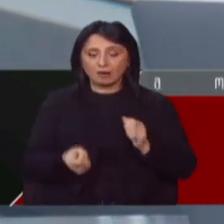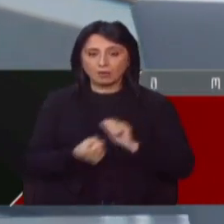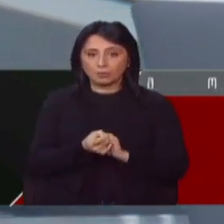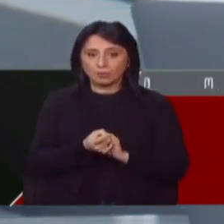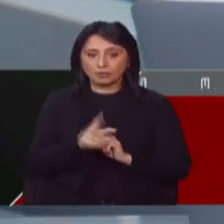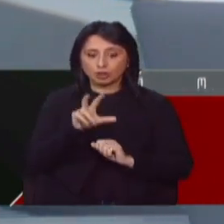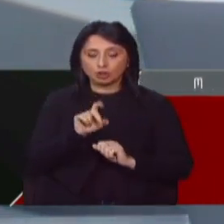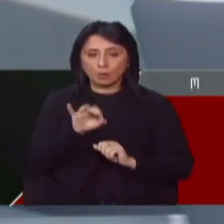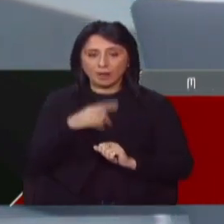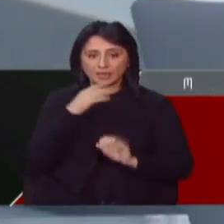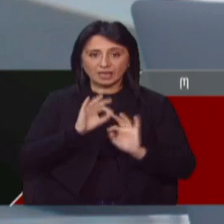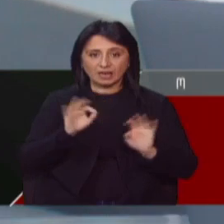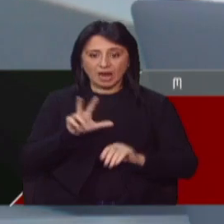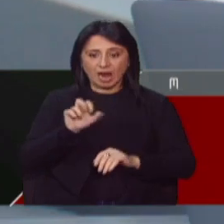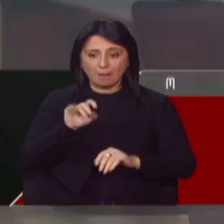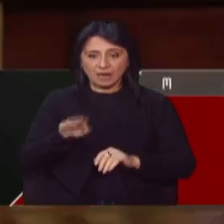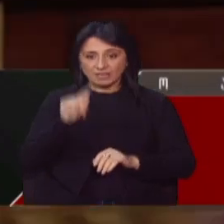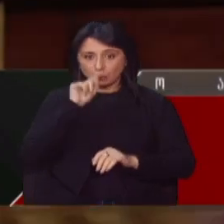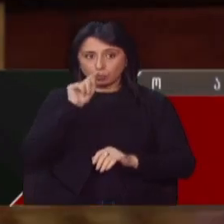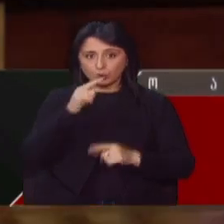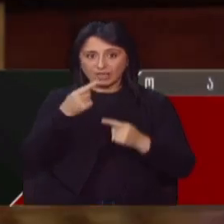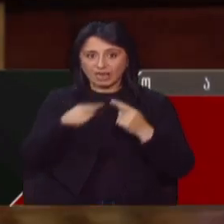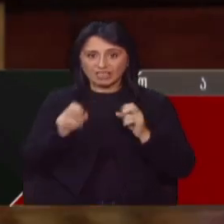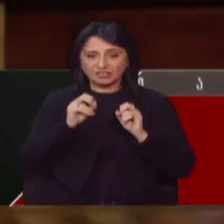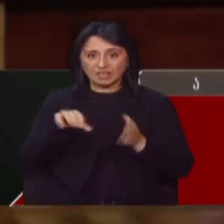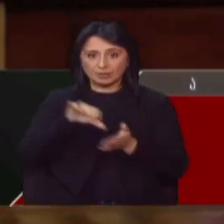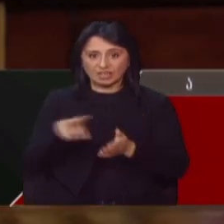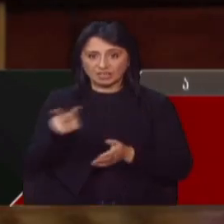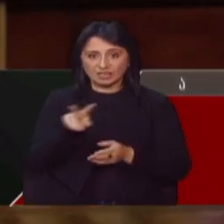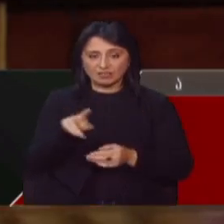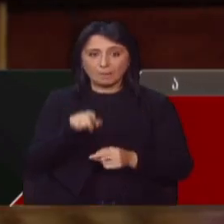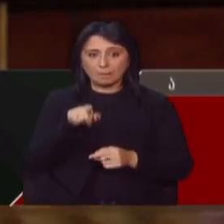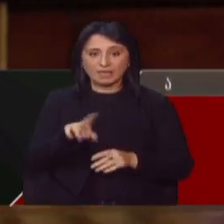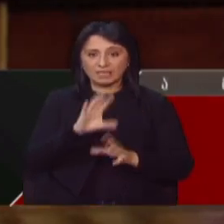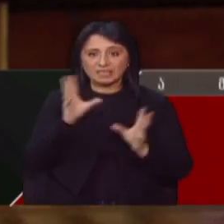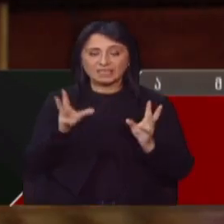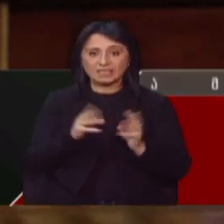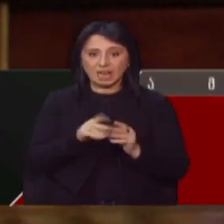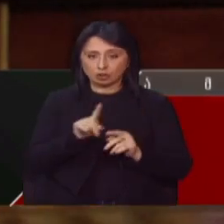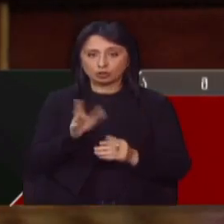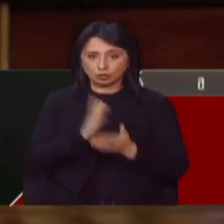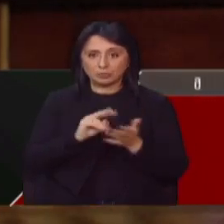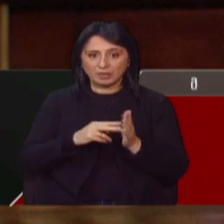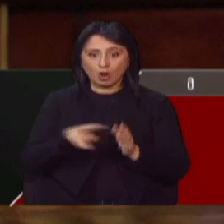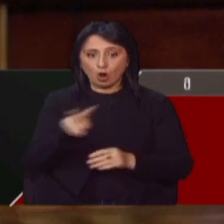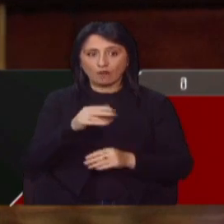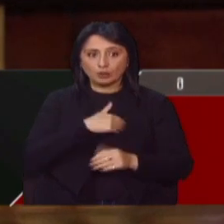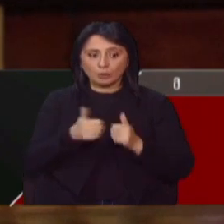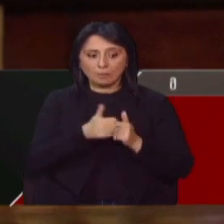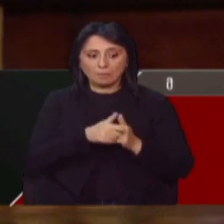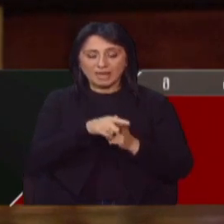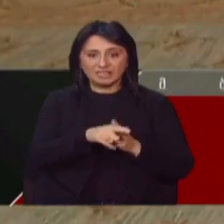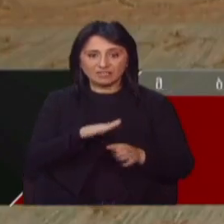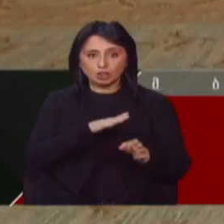შორის. ჯო ბაიდენის განცხადებით ჰამასი და პუტინი განსხვავებულ საფრთხეებს წარმოადგენენ, მაგრამ მათ ეს საერთო აქვთ. ორივეს სურს მეზობელი